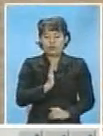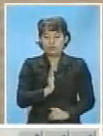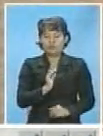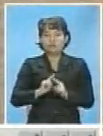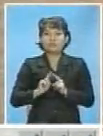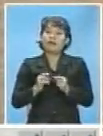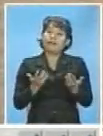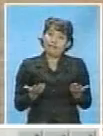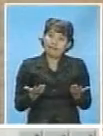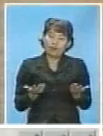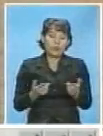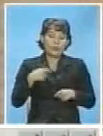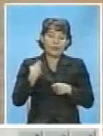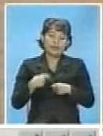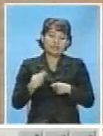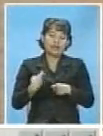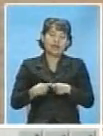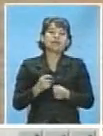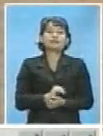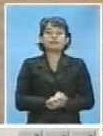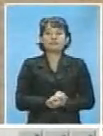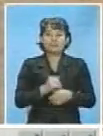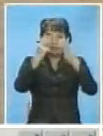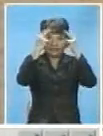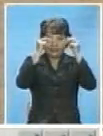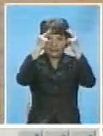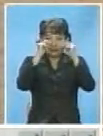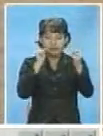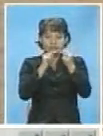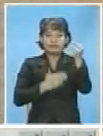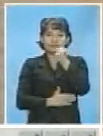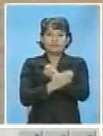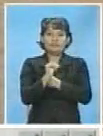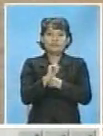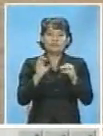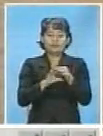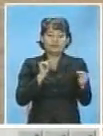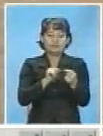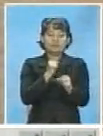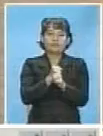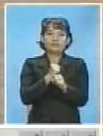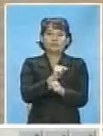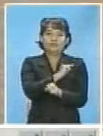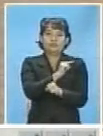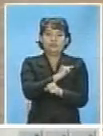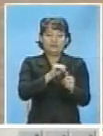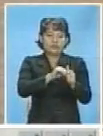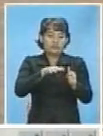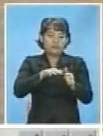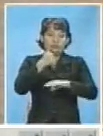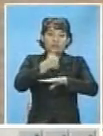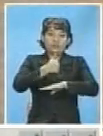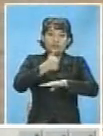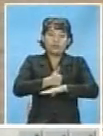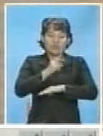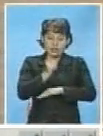ยากและเป็นความท้าทายท่านนายกรัฐมนตรีควรต้องใช้โอกาสนี้ทำหน้าที่เป็นผู้นำที่เอาจริงเอาจังกับ